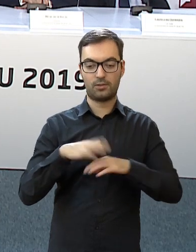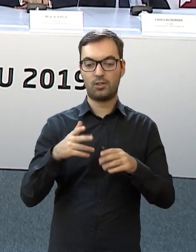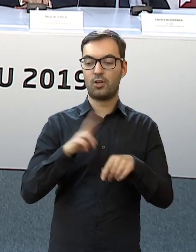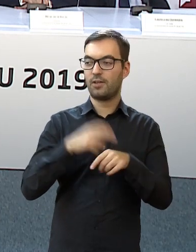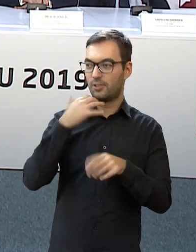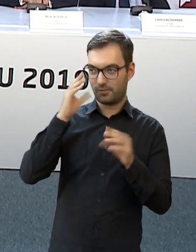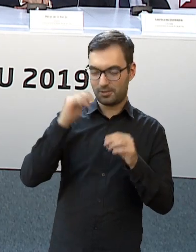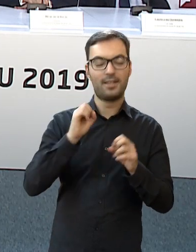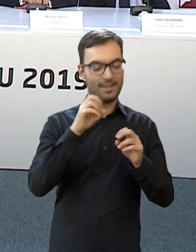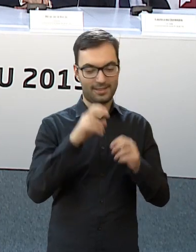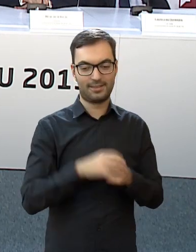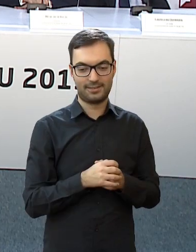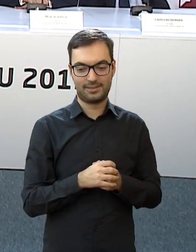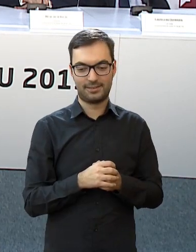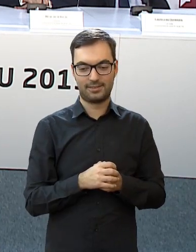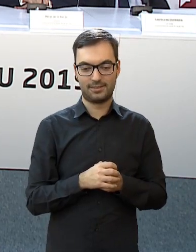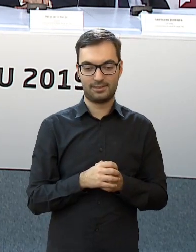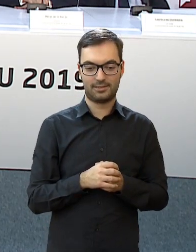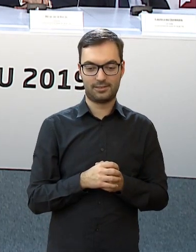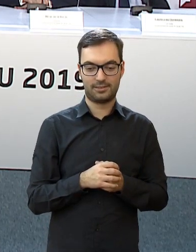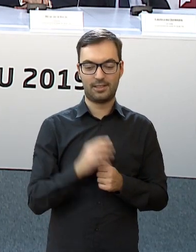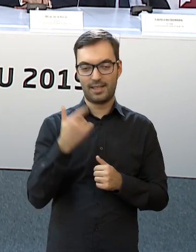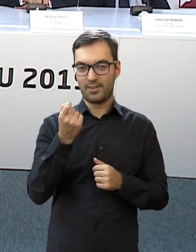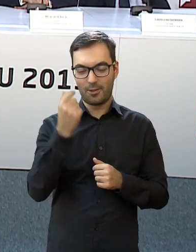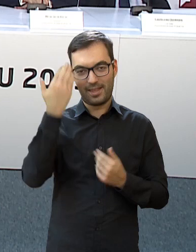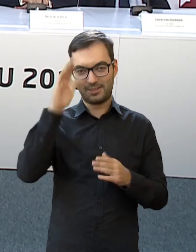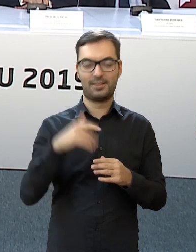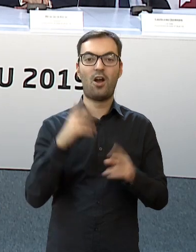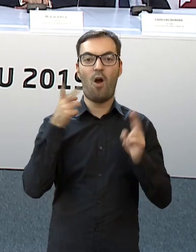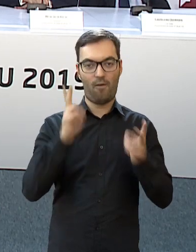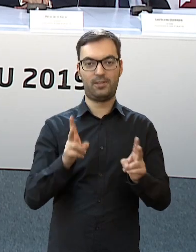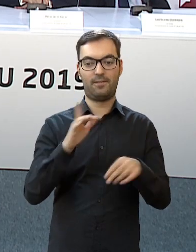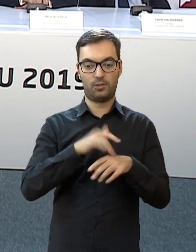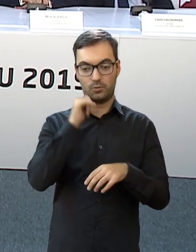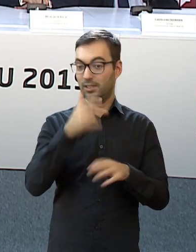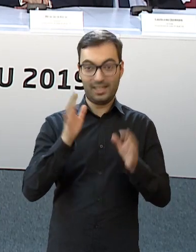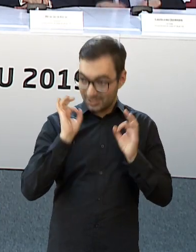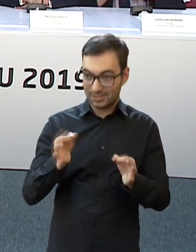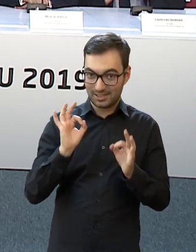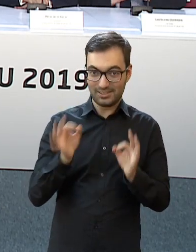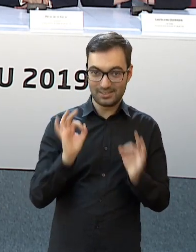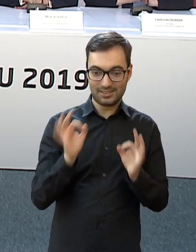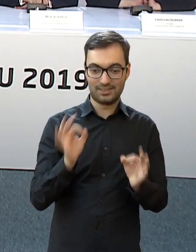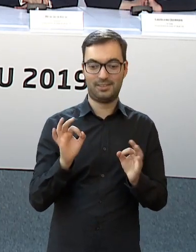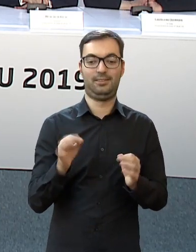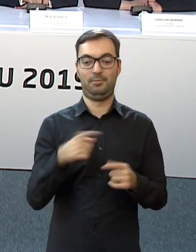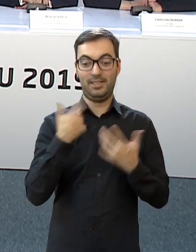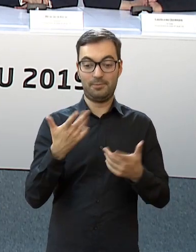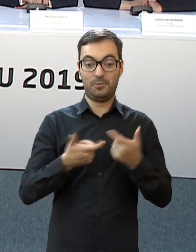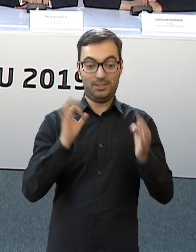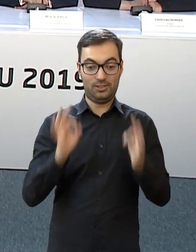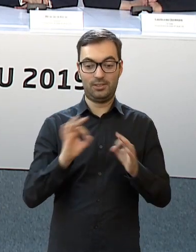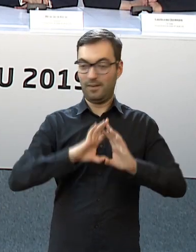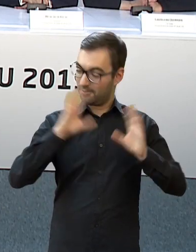czesnowieczornych. Tak, znaczy, że... promych nadziei był Pani. Oficjalne wyniki jutro. Nie, no dzisiaj byłyby. Dziś. Właśnie my chcemy to zrobić dzisiaj.